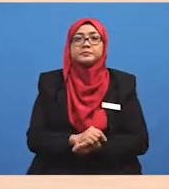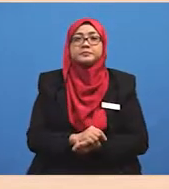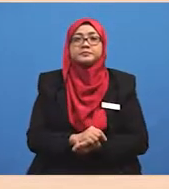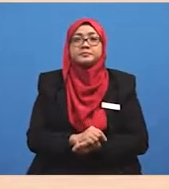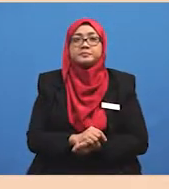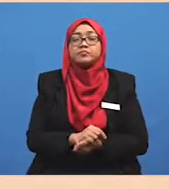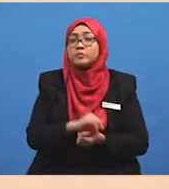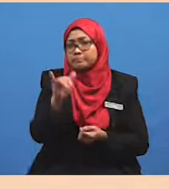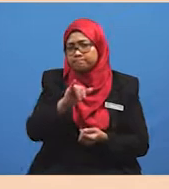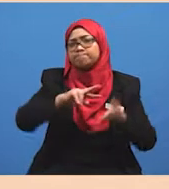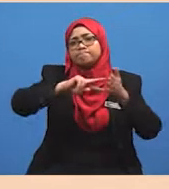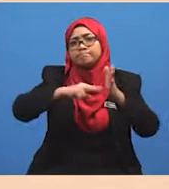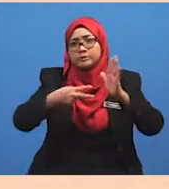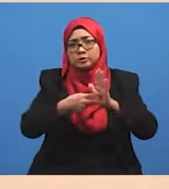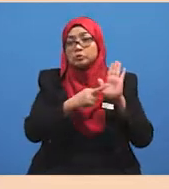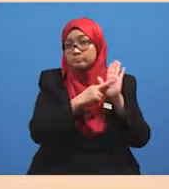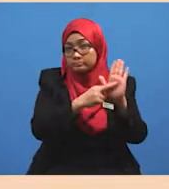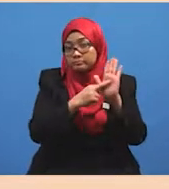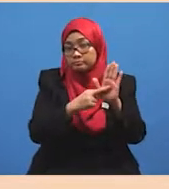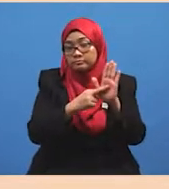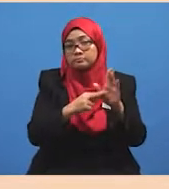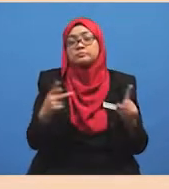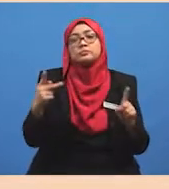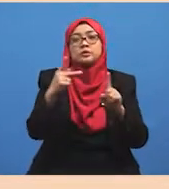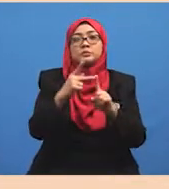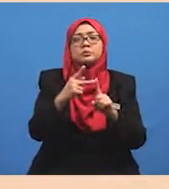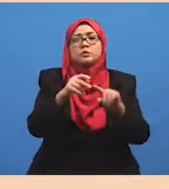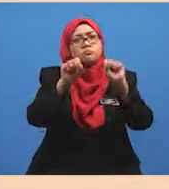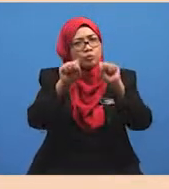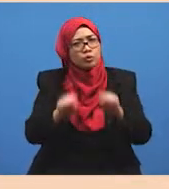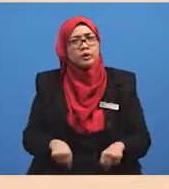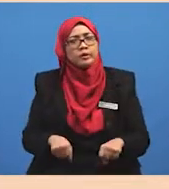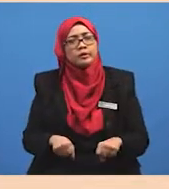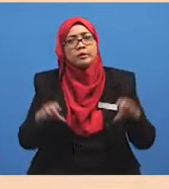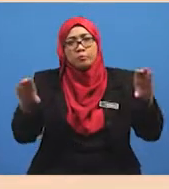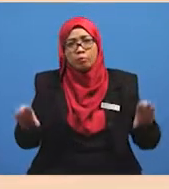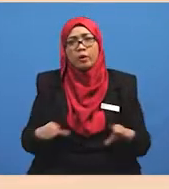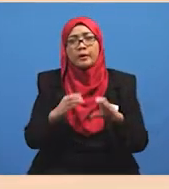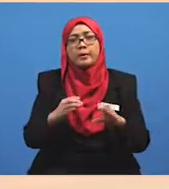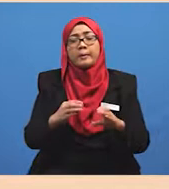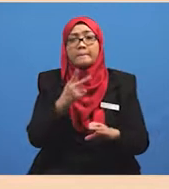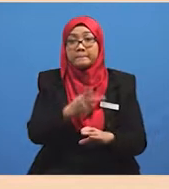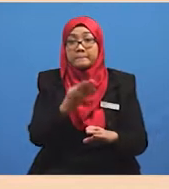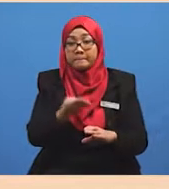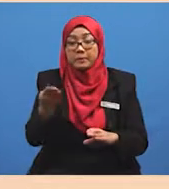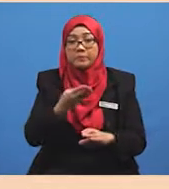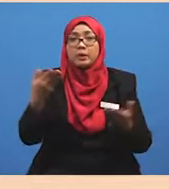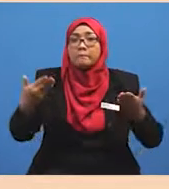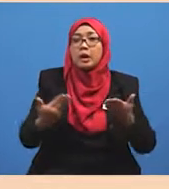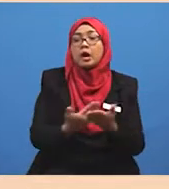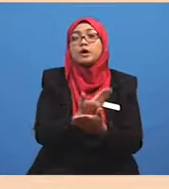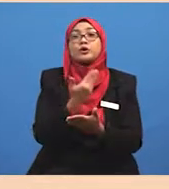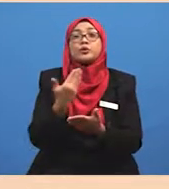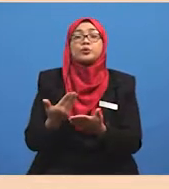inovatif merujuk kepada berupaya membuat pembaharuan ke atas